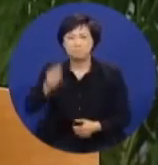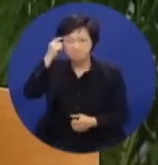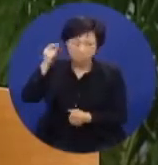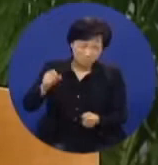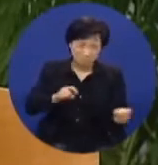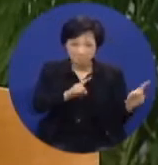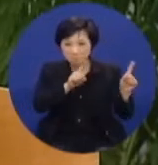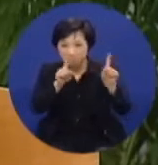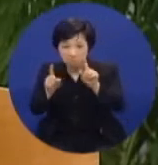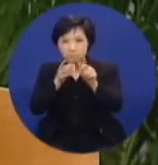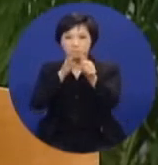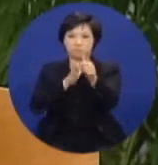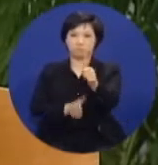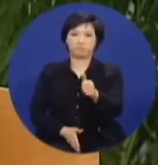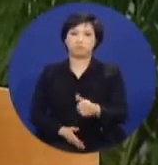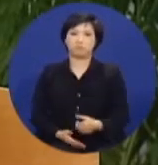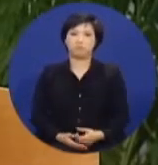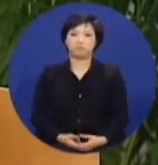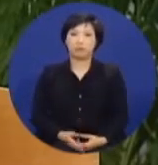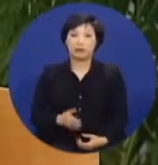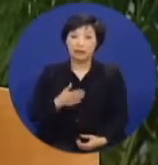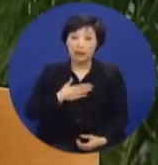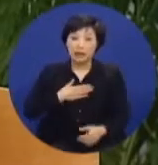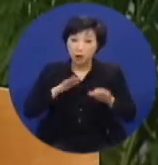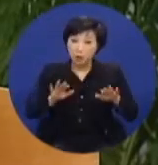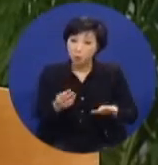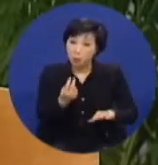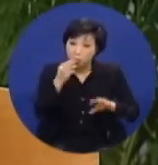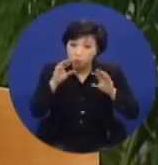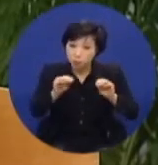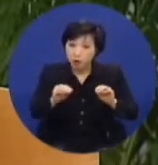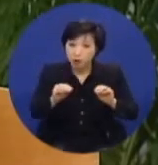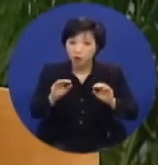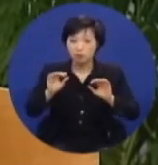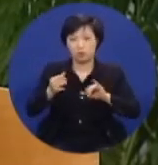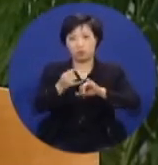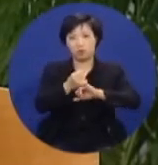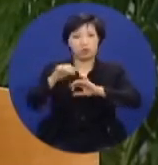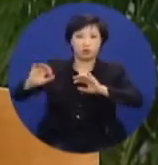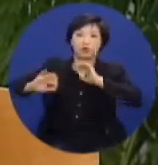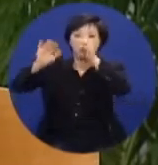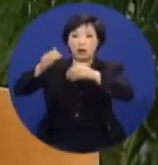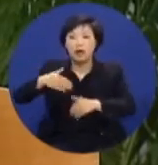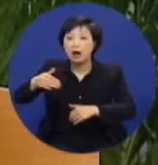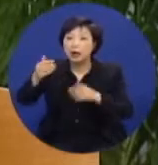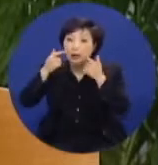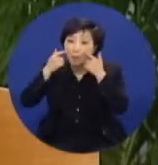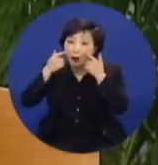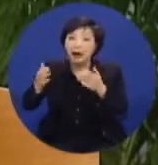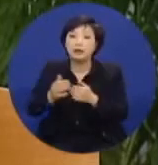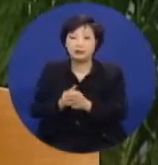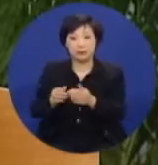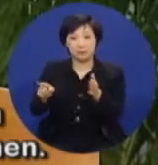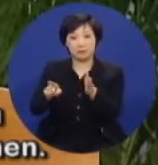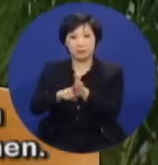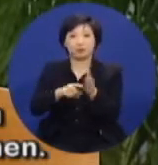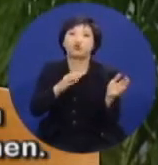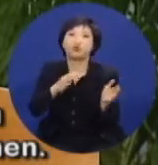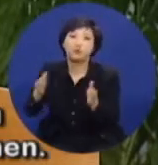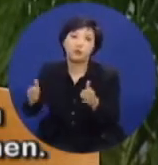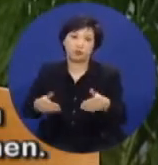바짝 차려서 내가 오늘 목숨이 끊어져도 천국 갈 수 있는 믿음 40 즉시 해야